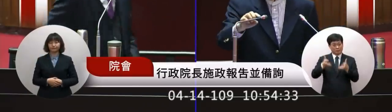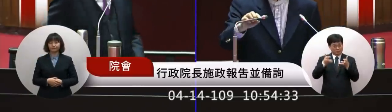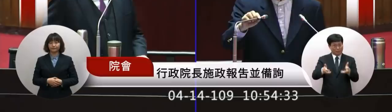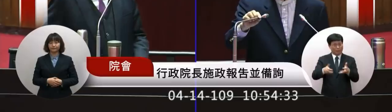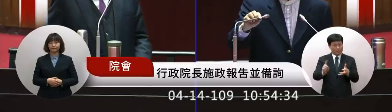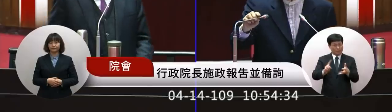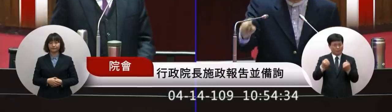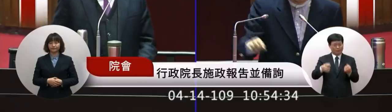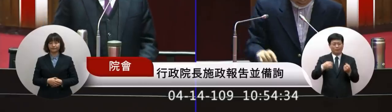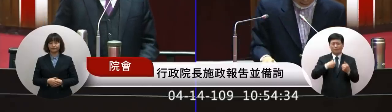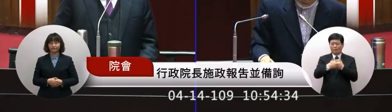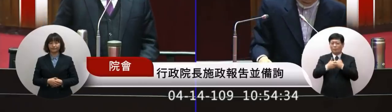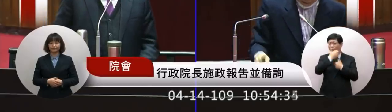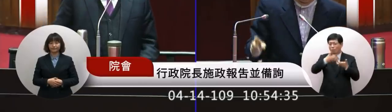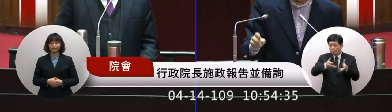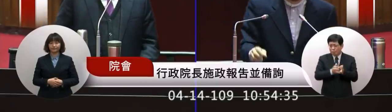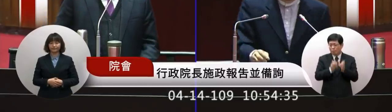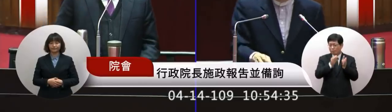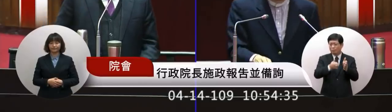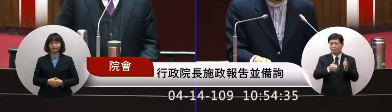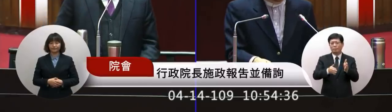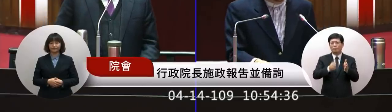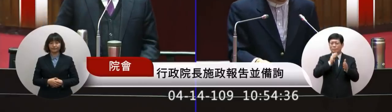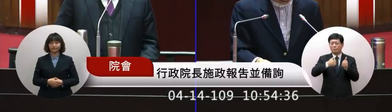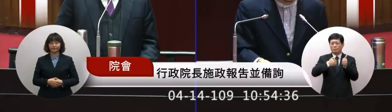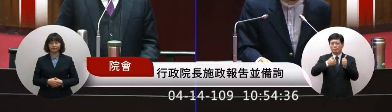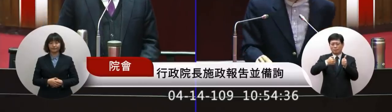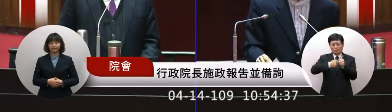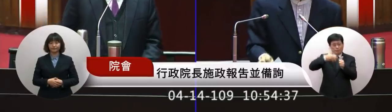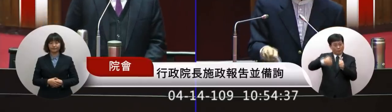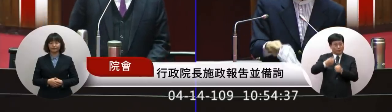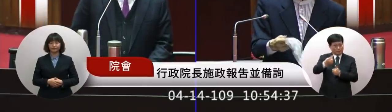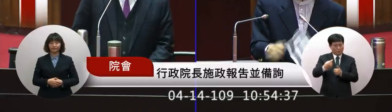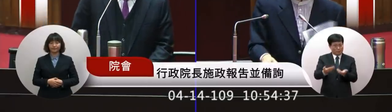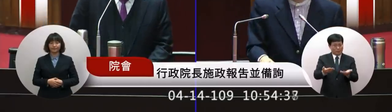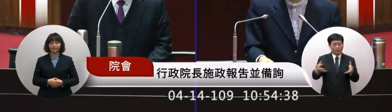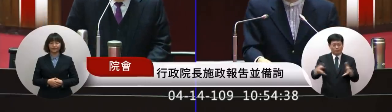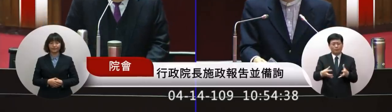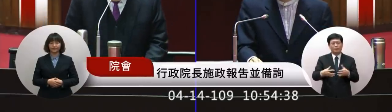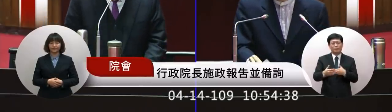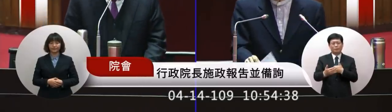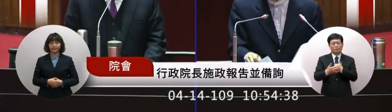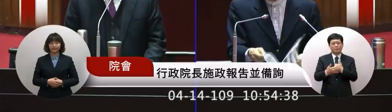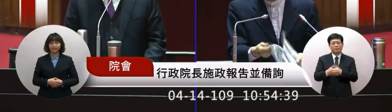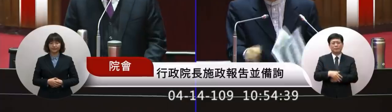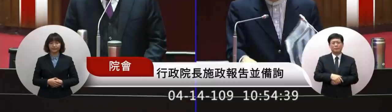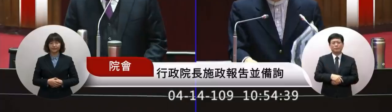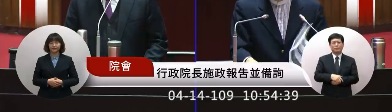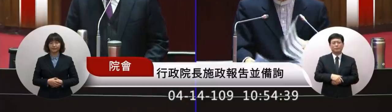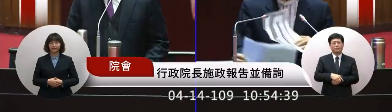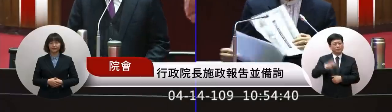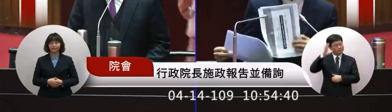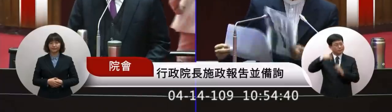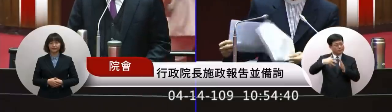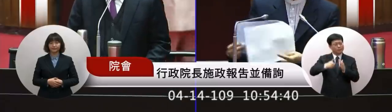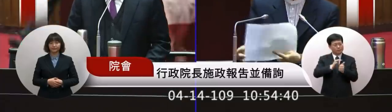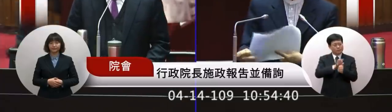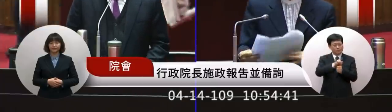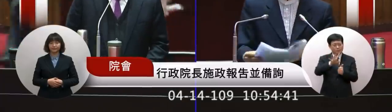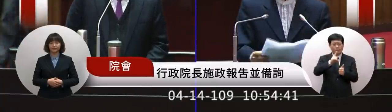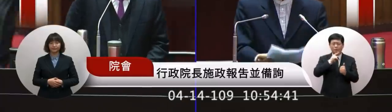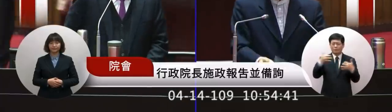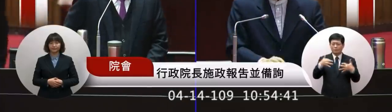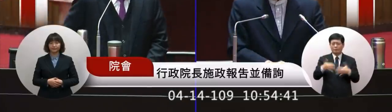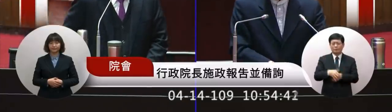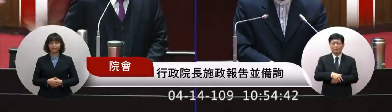个，伫这个卫福部啦吼。那个次长来一下啦，一起啦，帮忙。 哎，请何次长。 苏院长啊，有数字